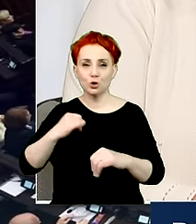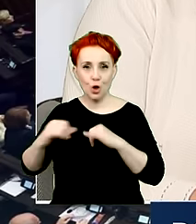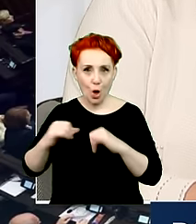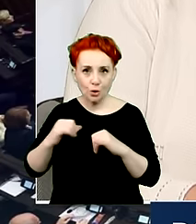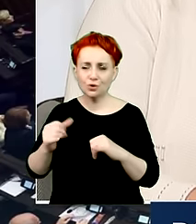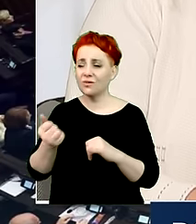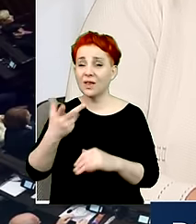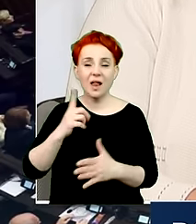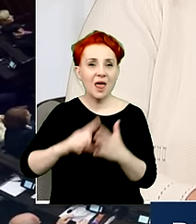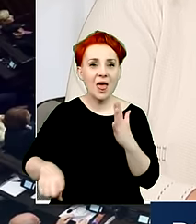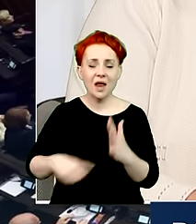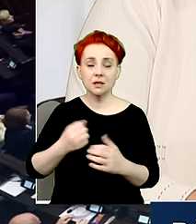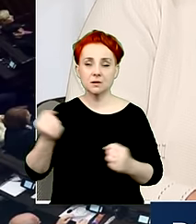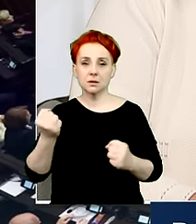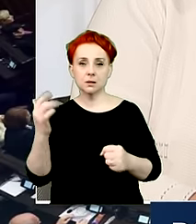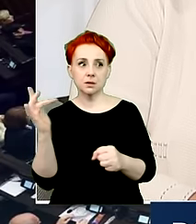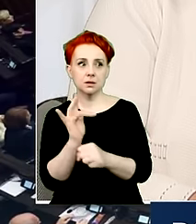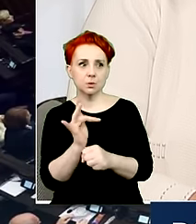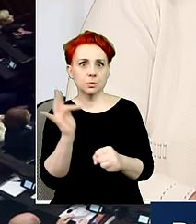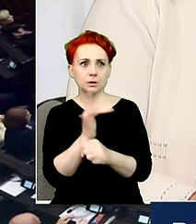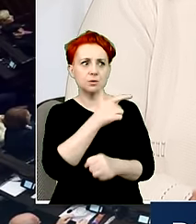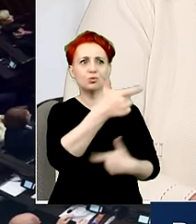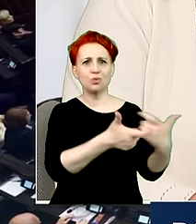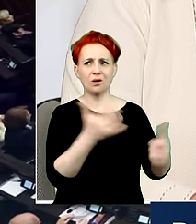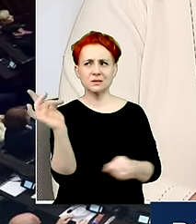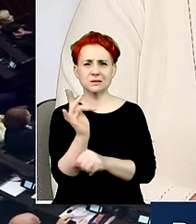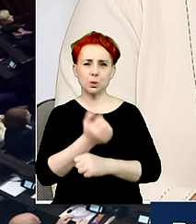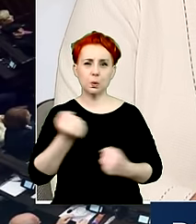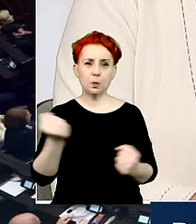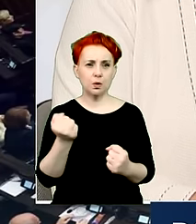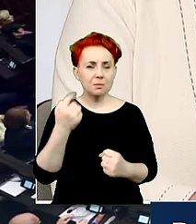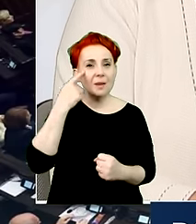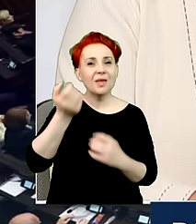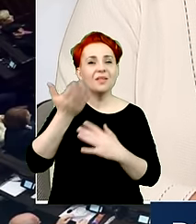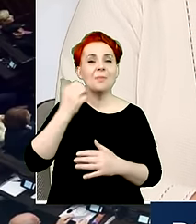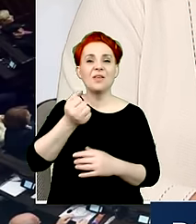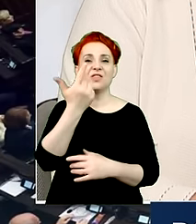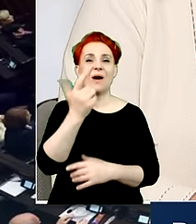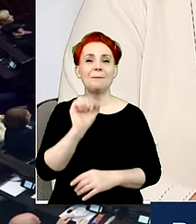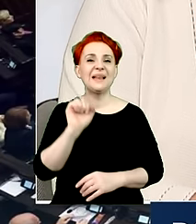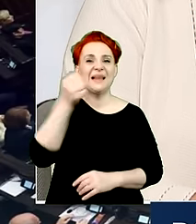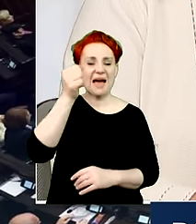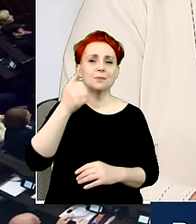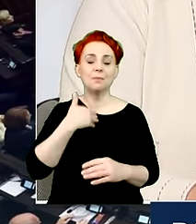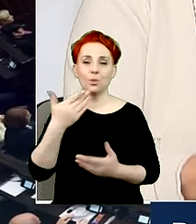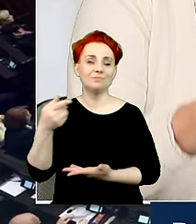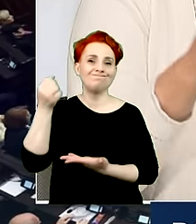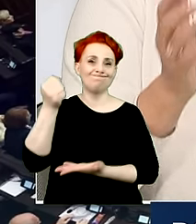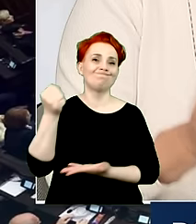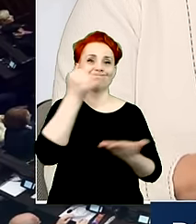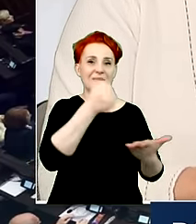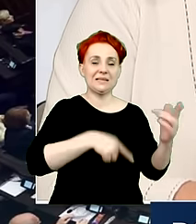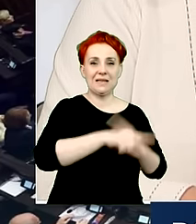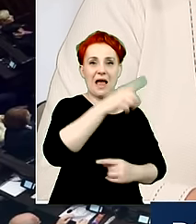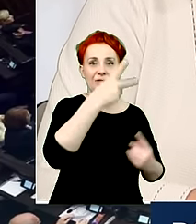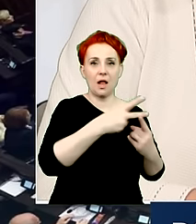no, sromotnie krytykowała te działania. No przecież pamiętamy te słynne 2 miliardy, które były przeznaczone na telewizję publiczną i jak